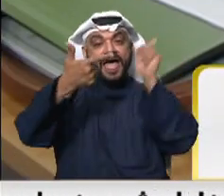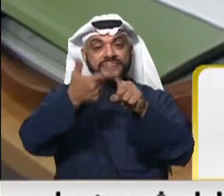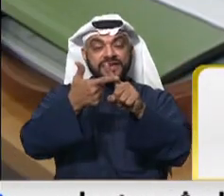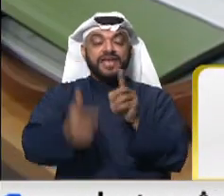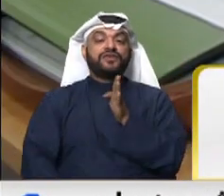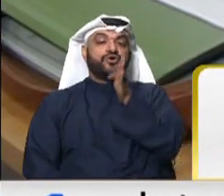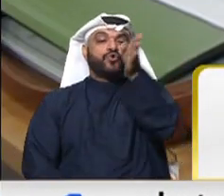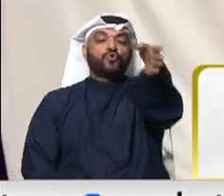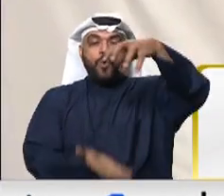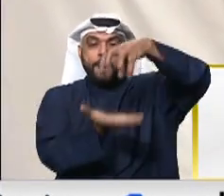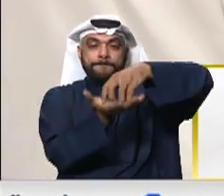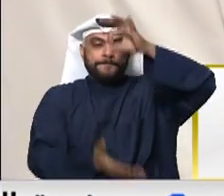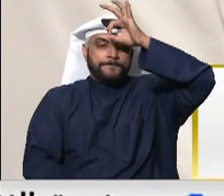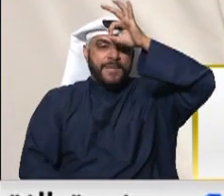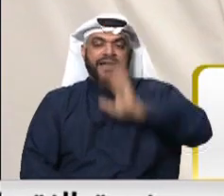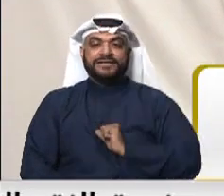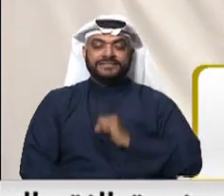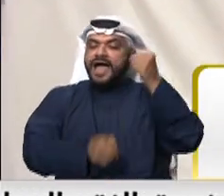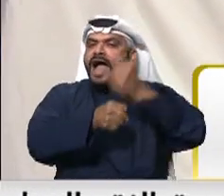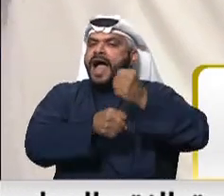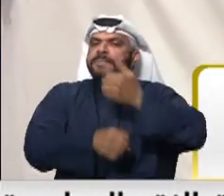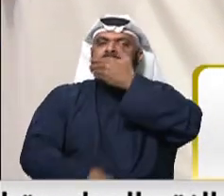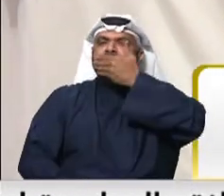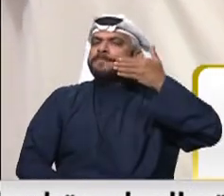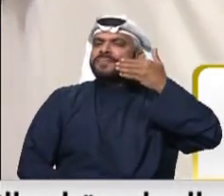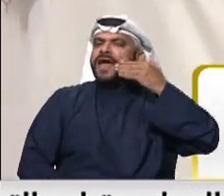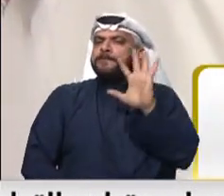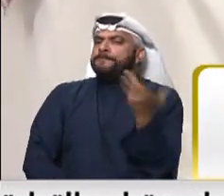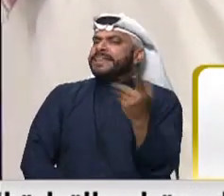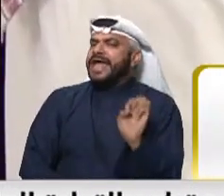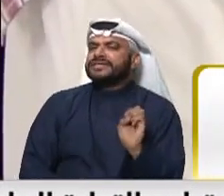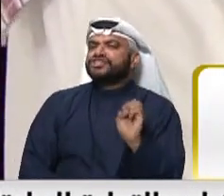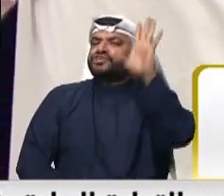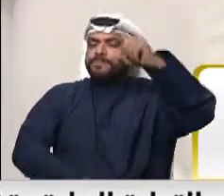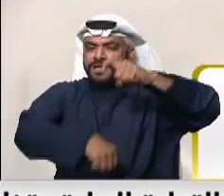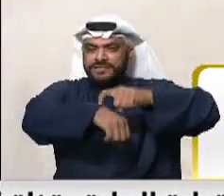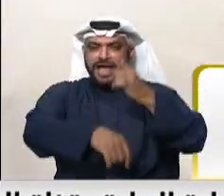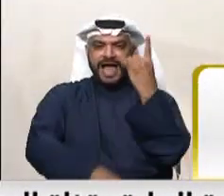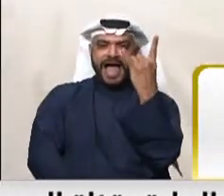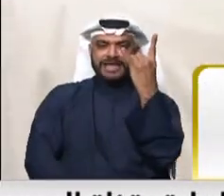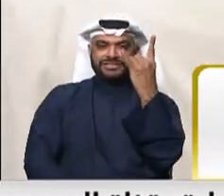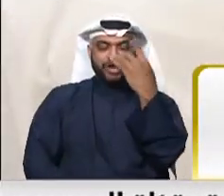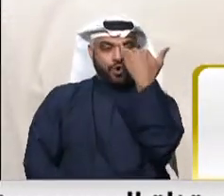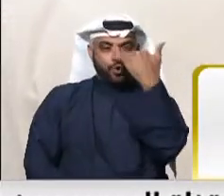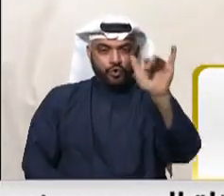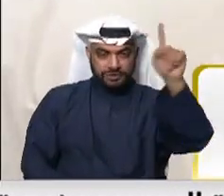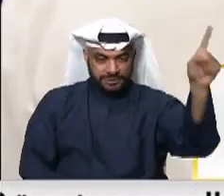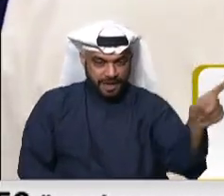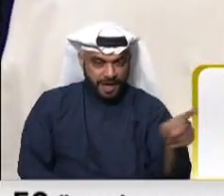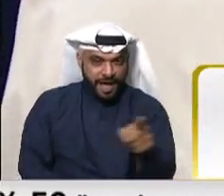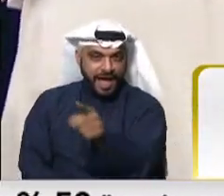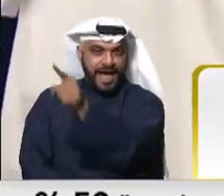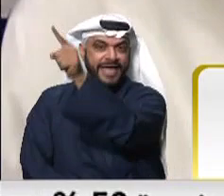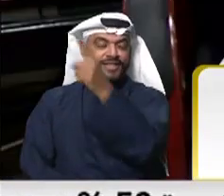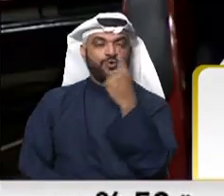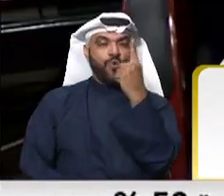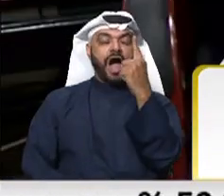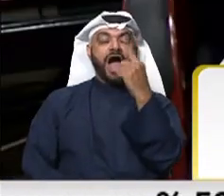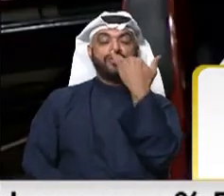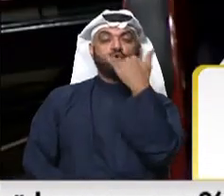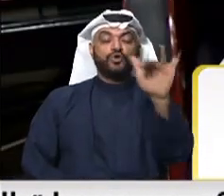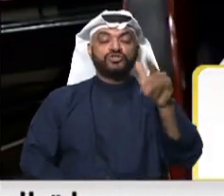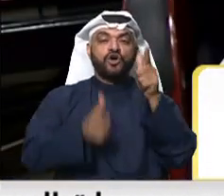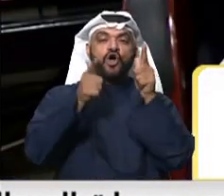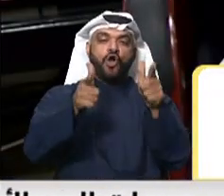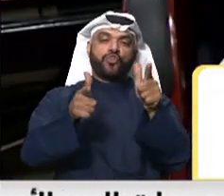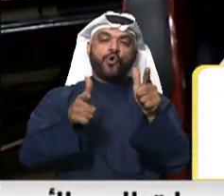رمضان المبارك لتكون من الساعه العاشره صباحا وحتى الواحده والنصف ظهرا موعد انتهاء